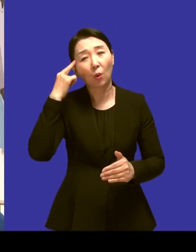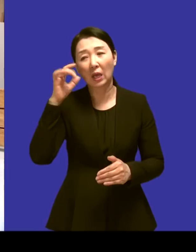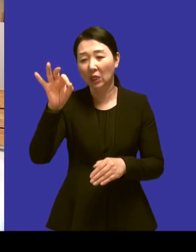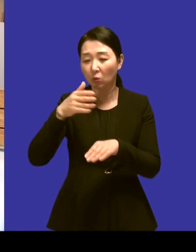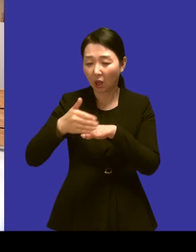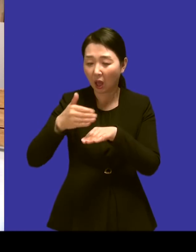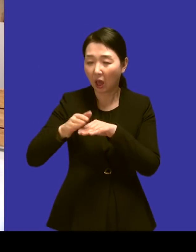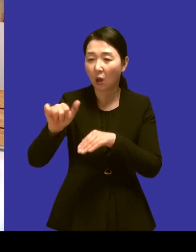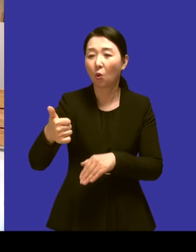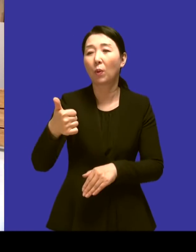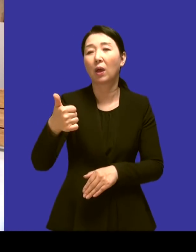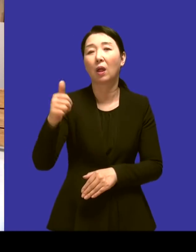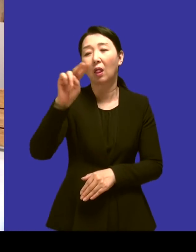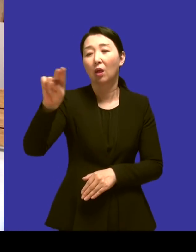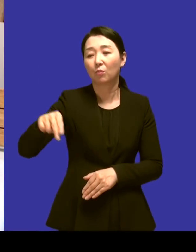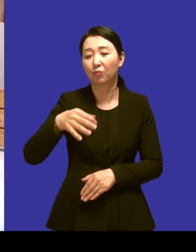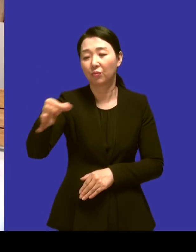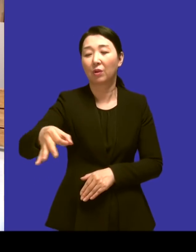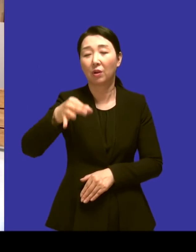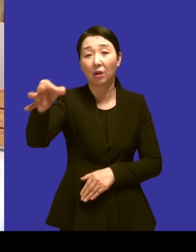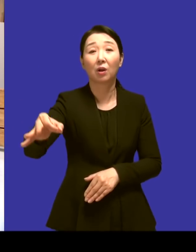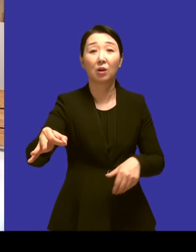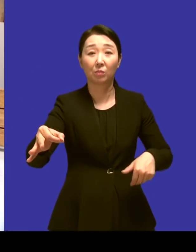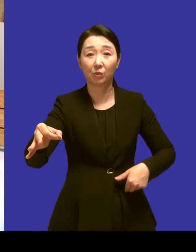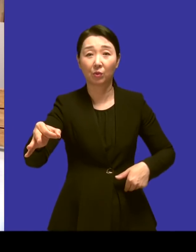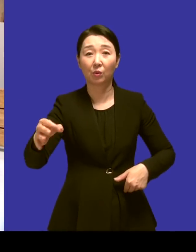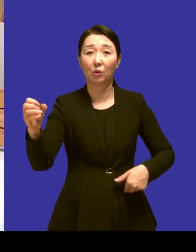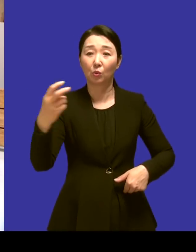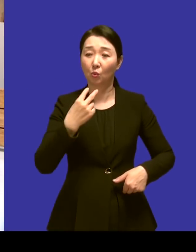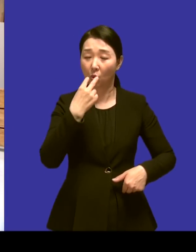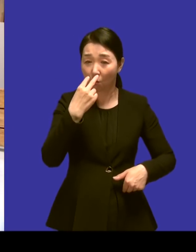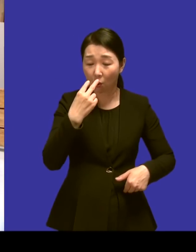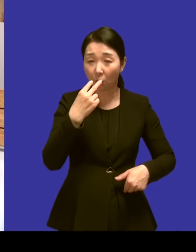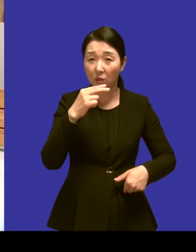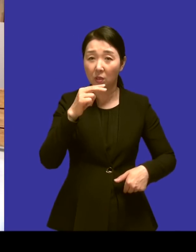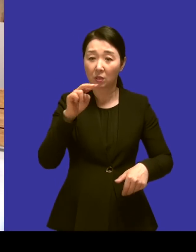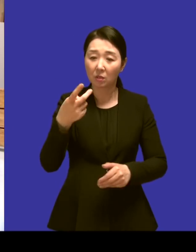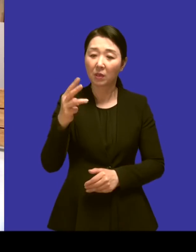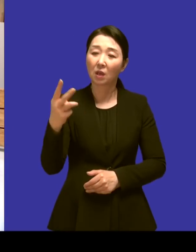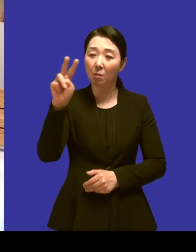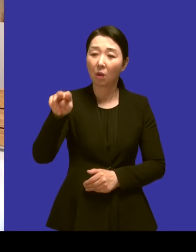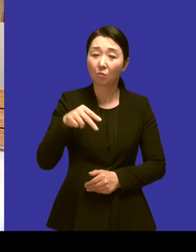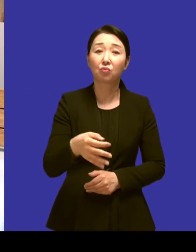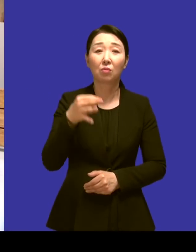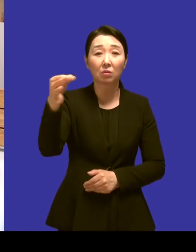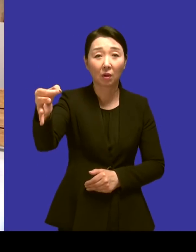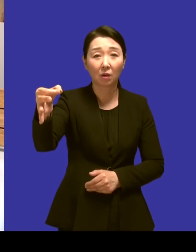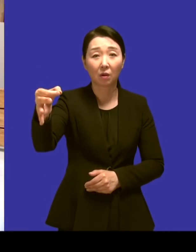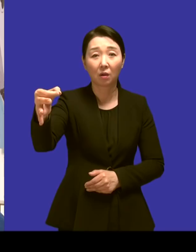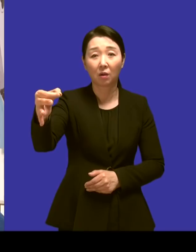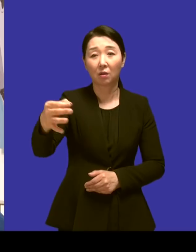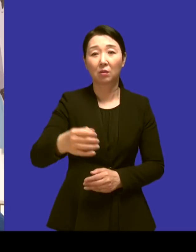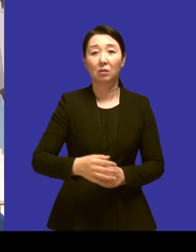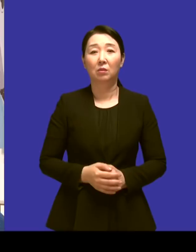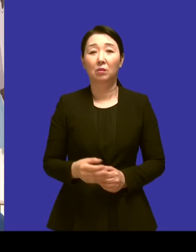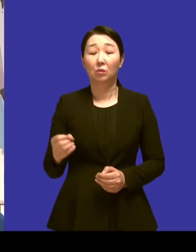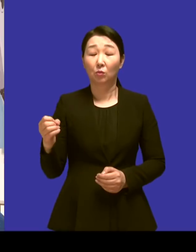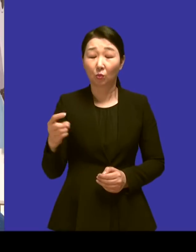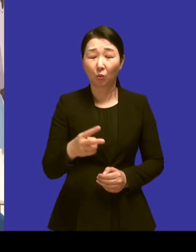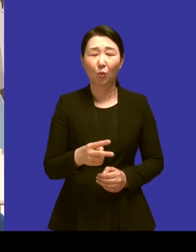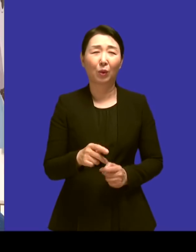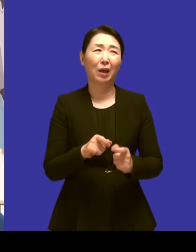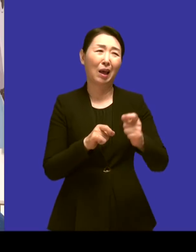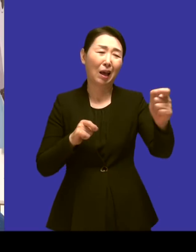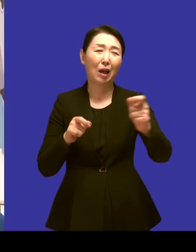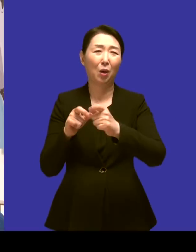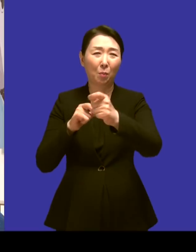500불씩 내야 되고 그쵸, 렌트비가. 네, 그리고 보험이 거의 한 200~300불씩 나가는 맞아요. 거예요. 어리니까 나가고 그리고 거리들이 다